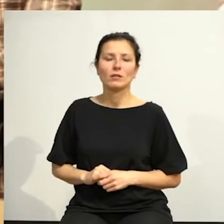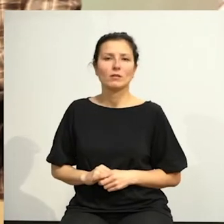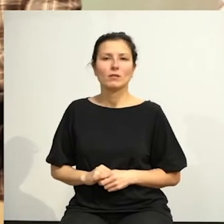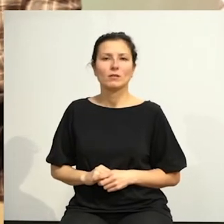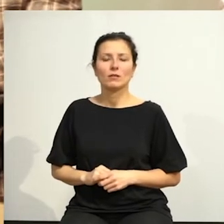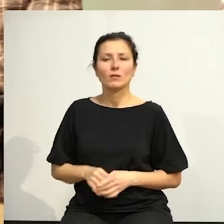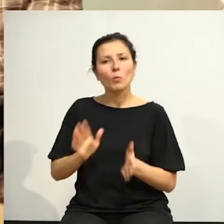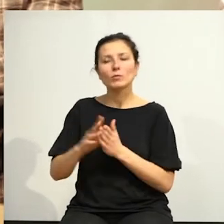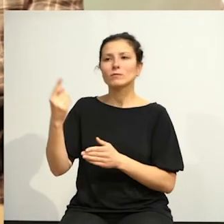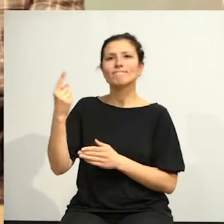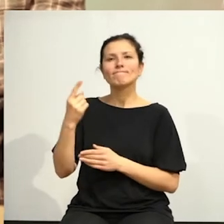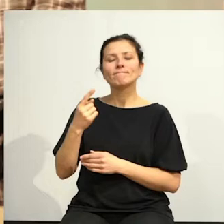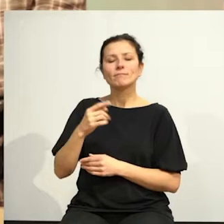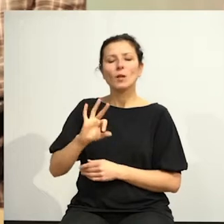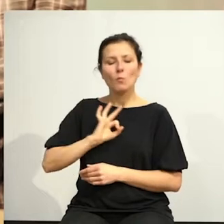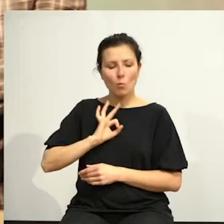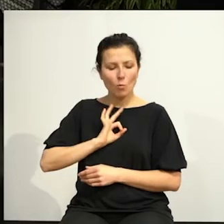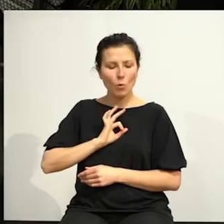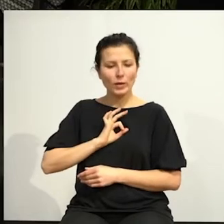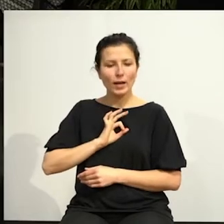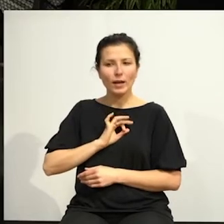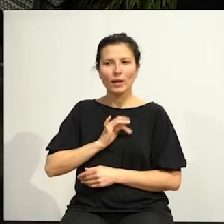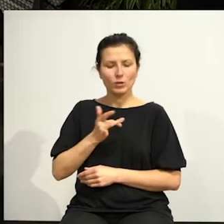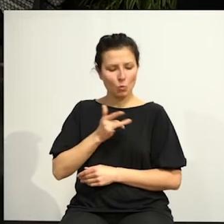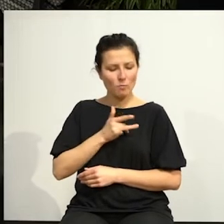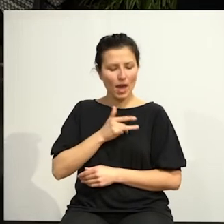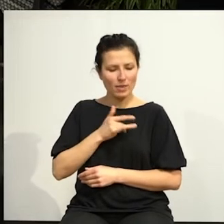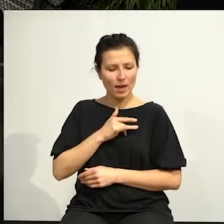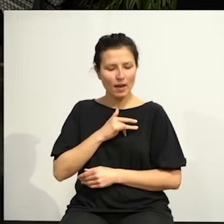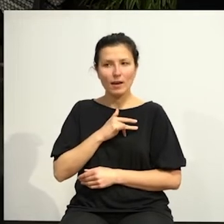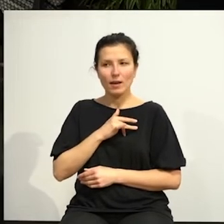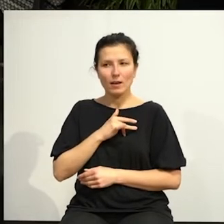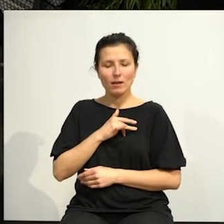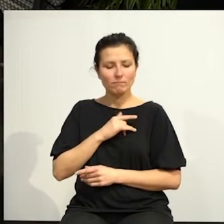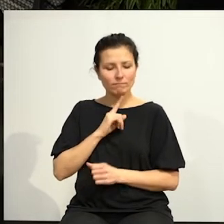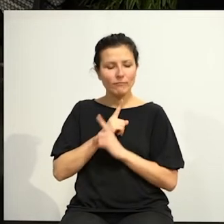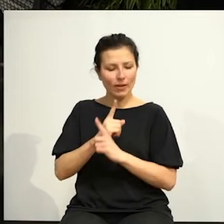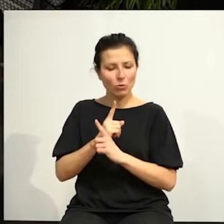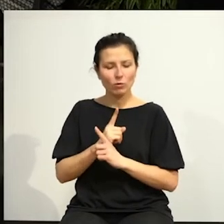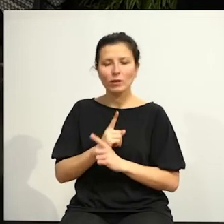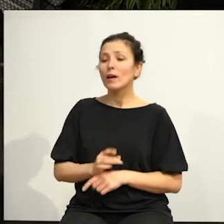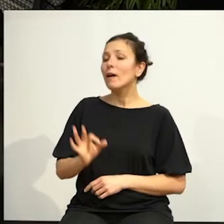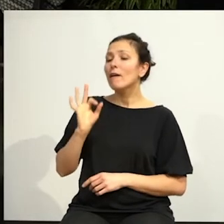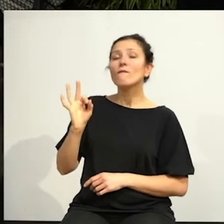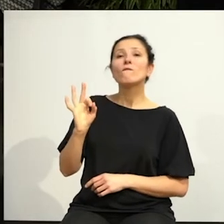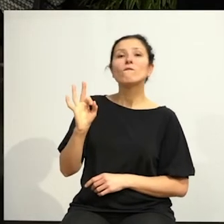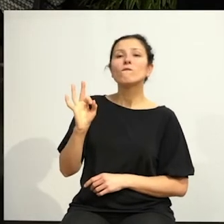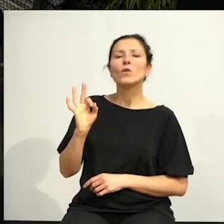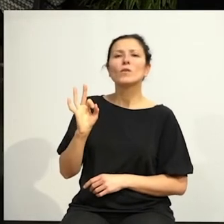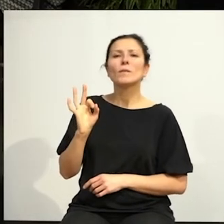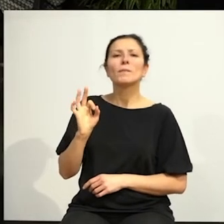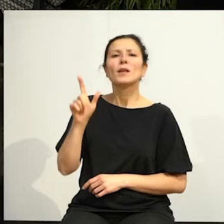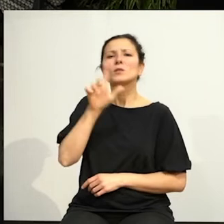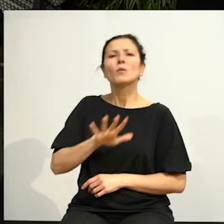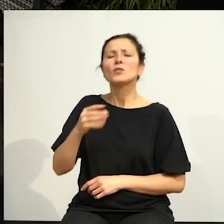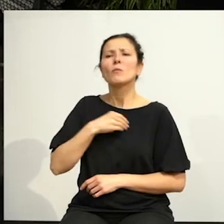prostu nakazem sumienia, no albo jego definicja polskości. Jesteśmy żadnym